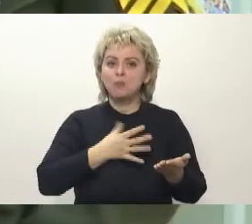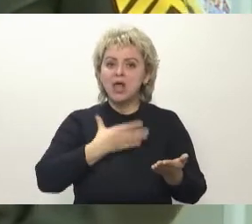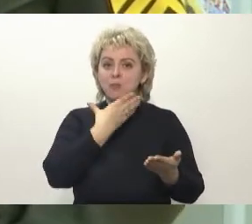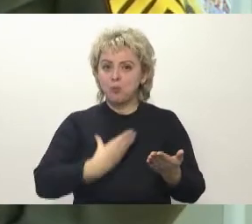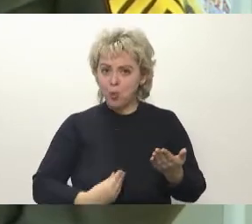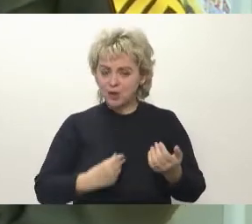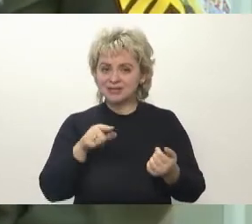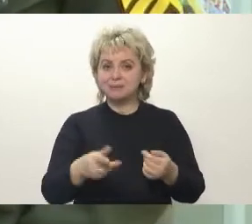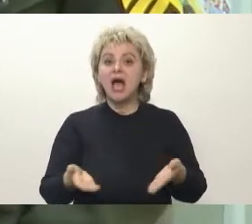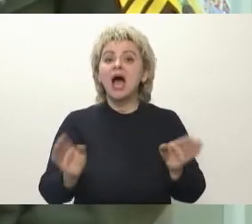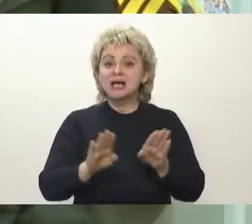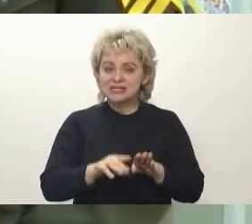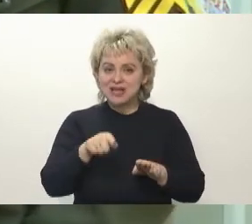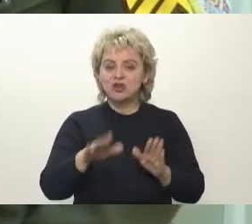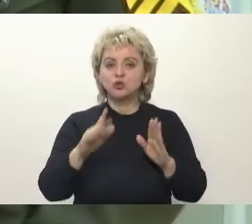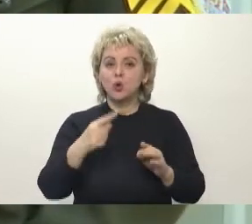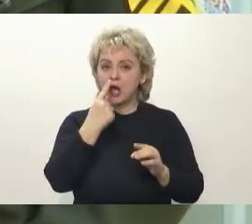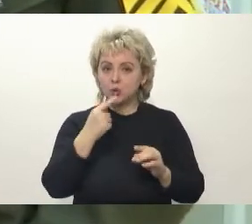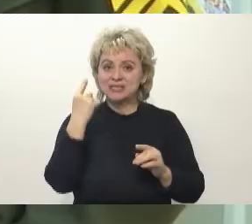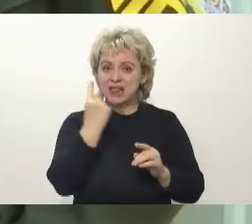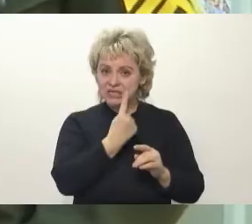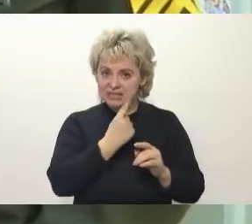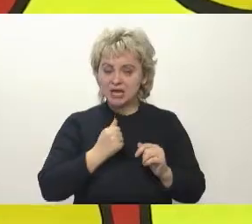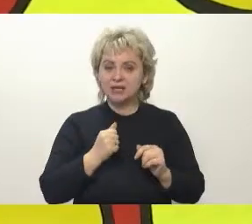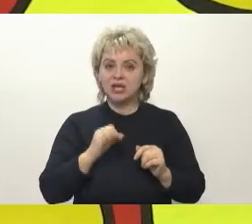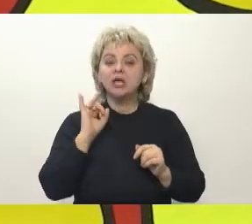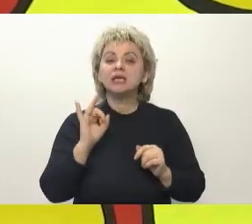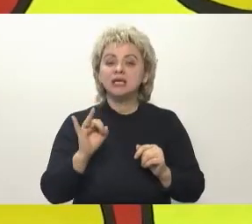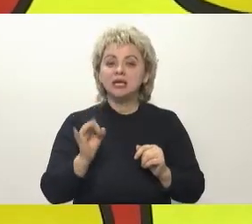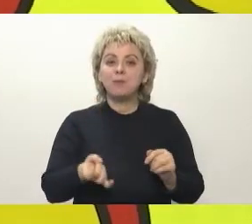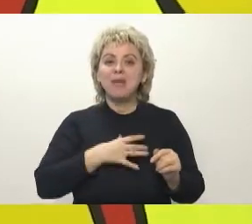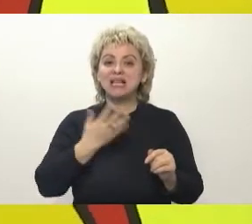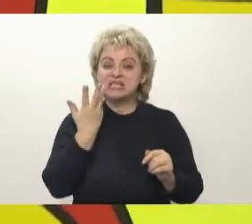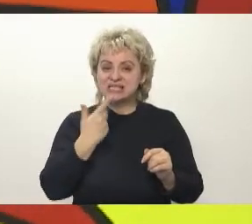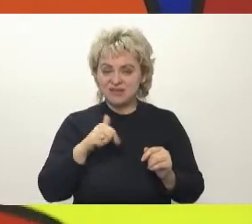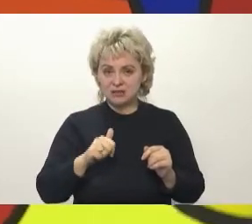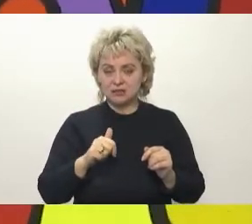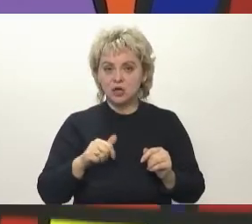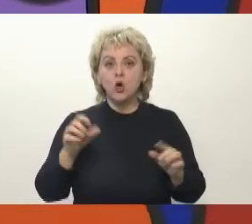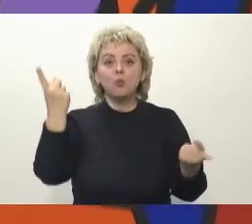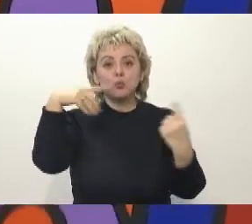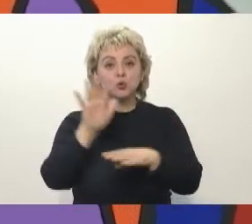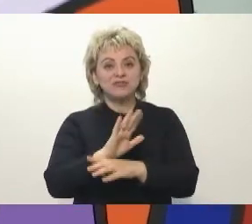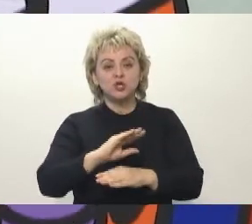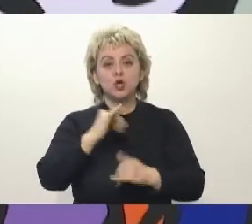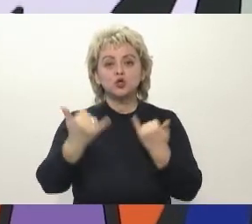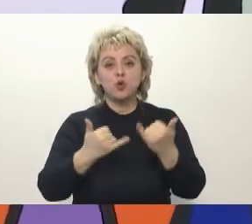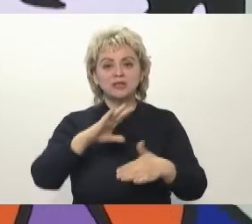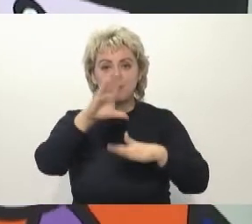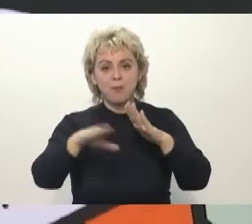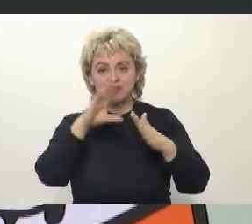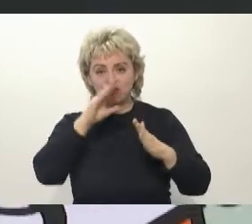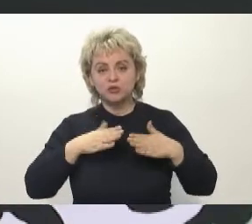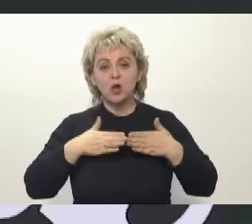бородами, и оставались только нос, глаза и белый цвет. Мультфильм «Желтая подводная лодка» вышел